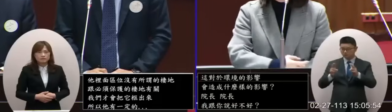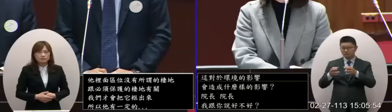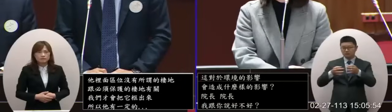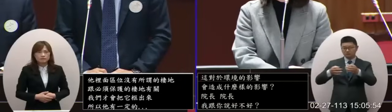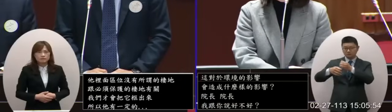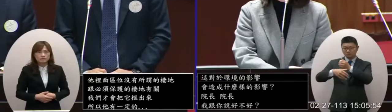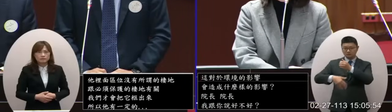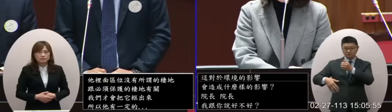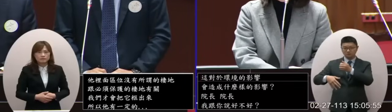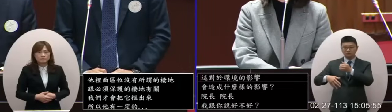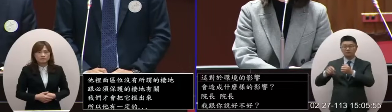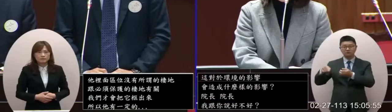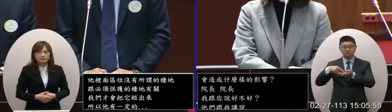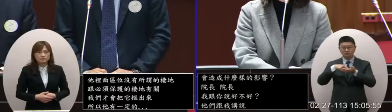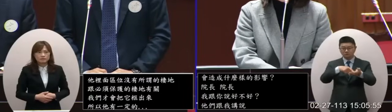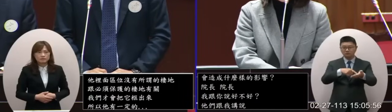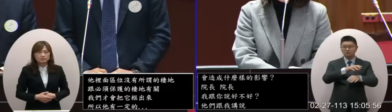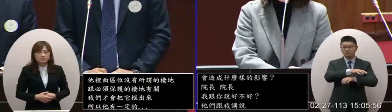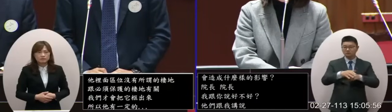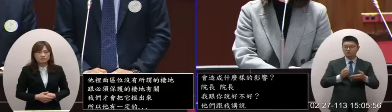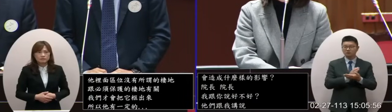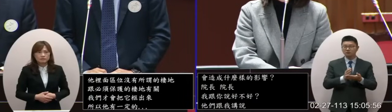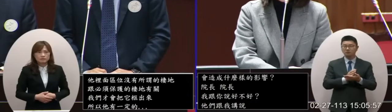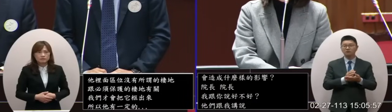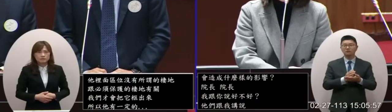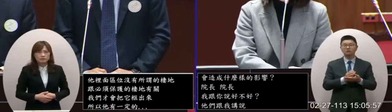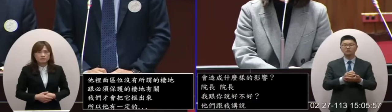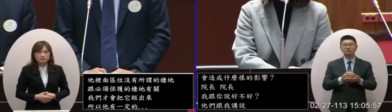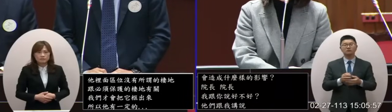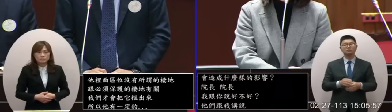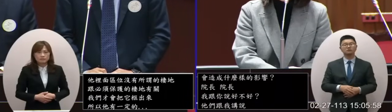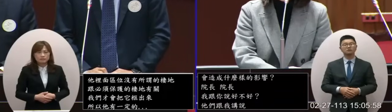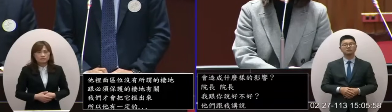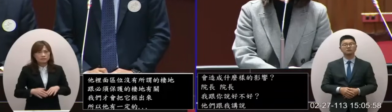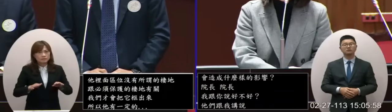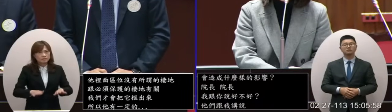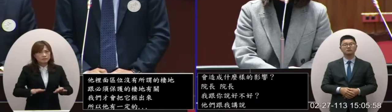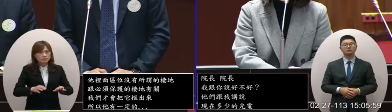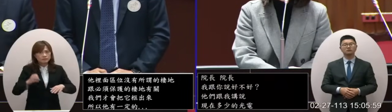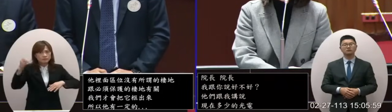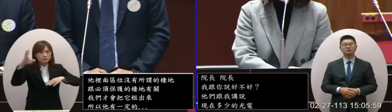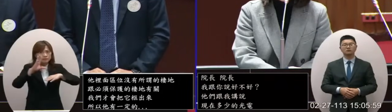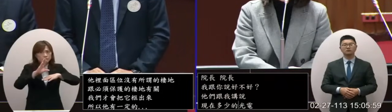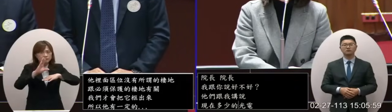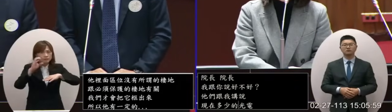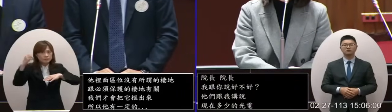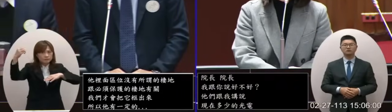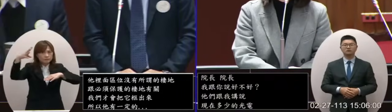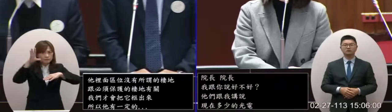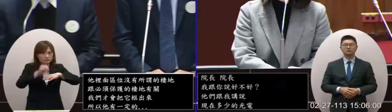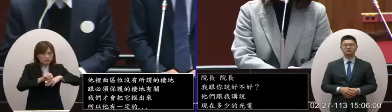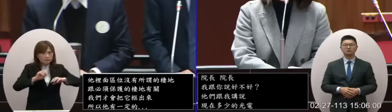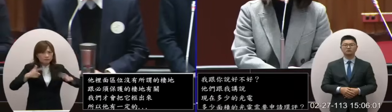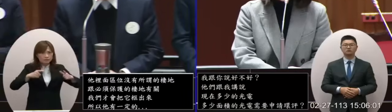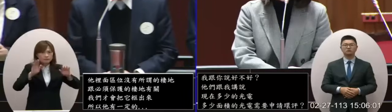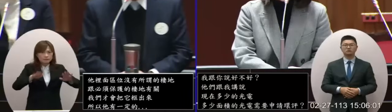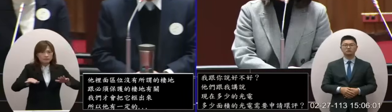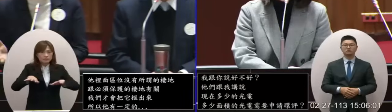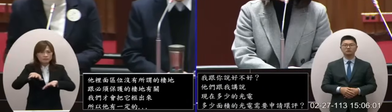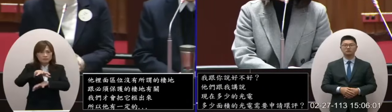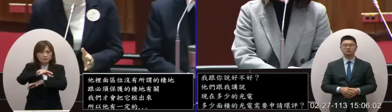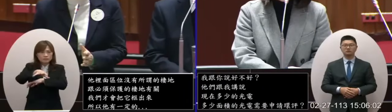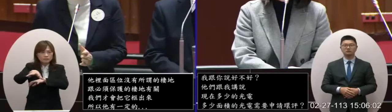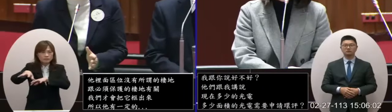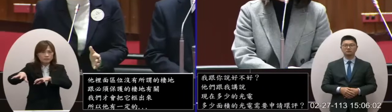它需要申请环评。 光电目前不是是用环社检核的部分， 环 因为它